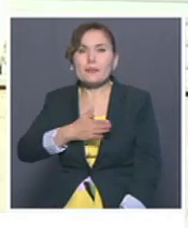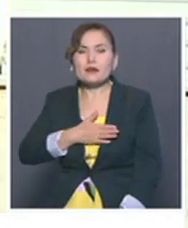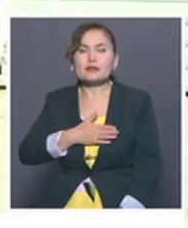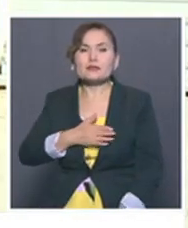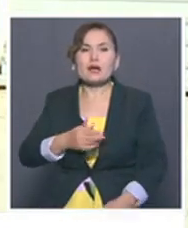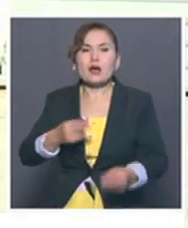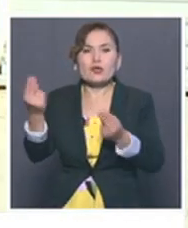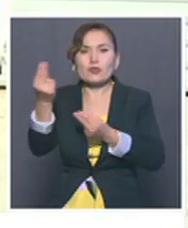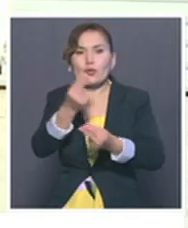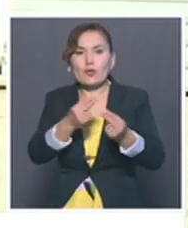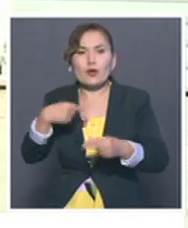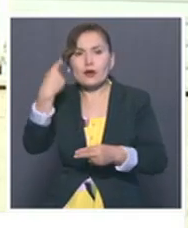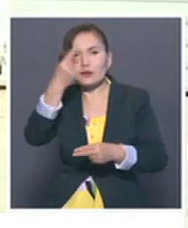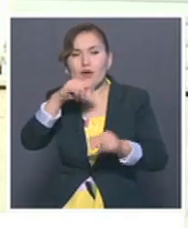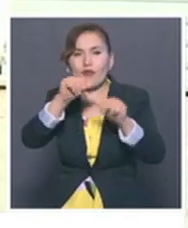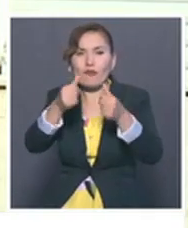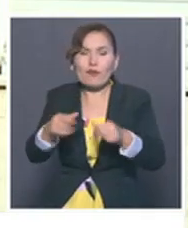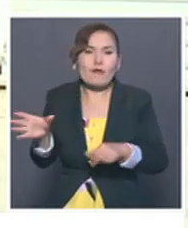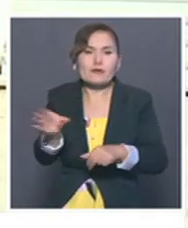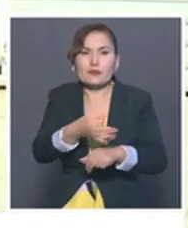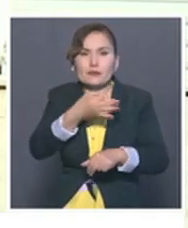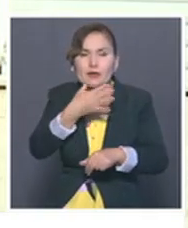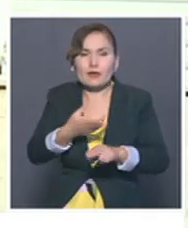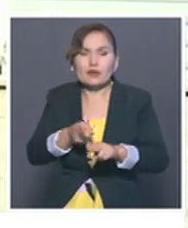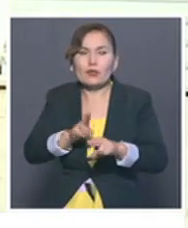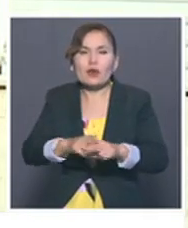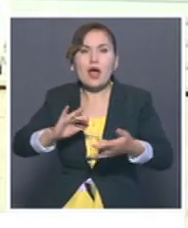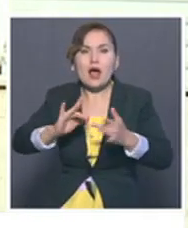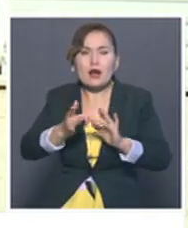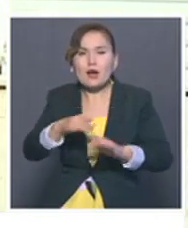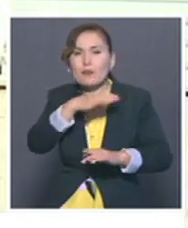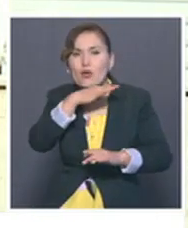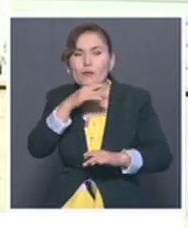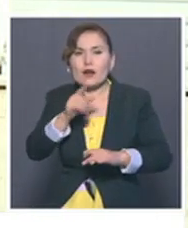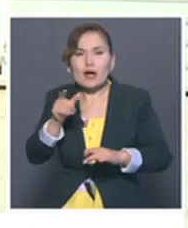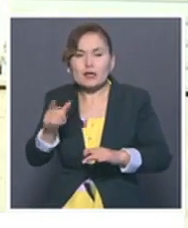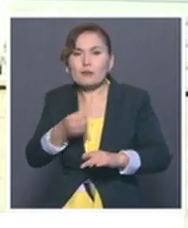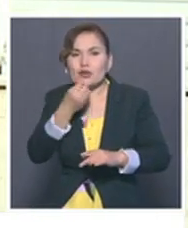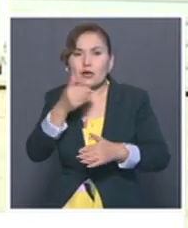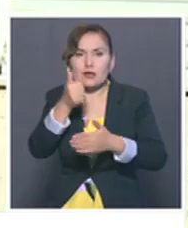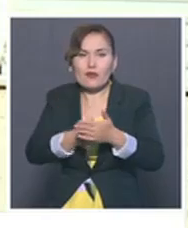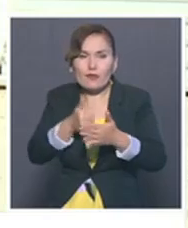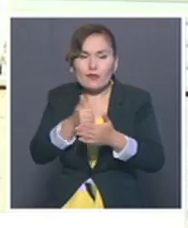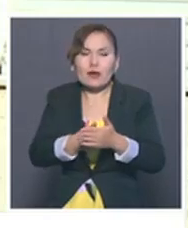туындыларымызға жұрттың көңілі түзеу, оларға ұнайды. Әлеуметтік желілерде көптеген жылы лебіздер айтылып